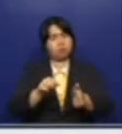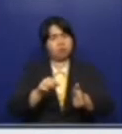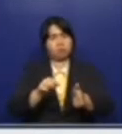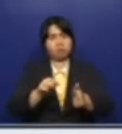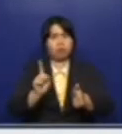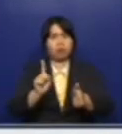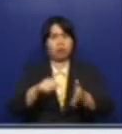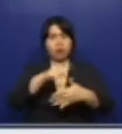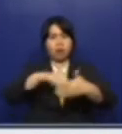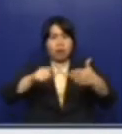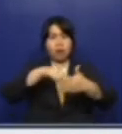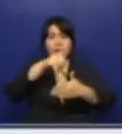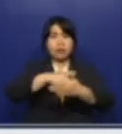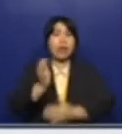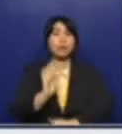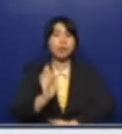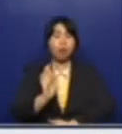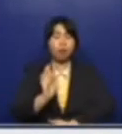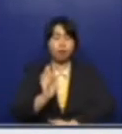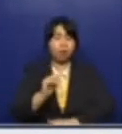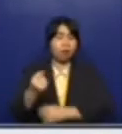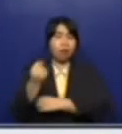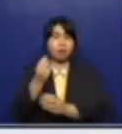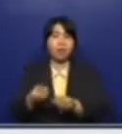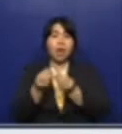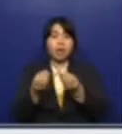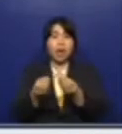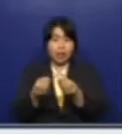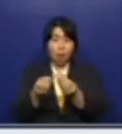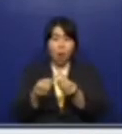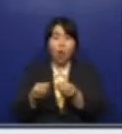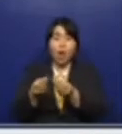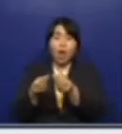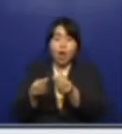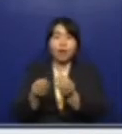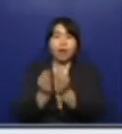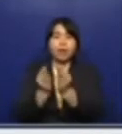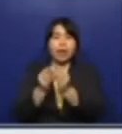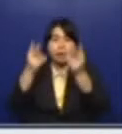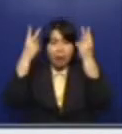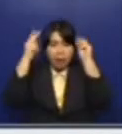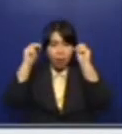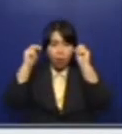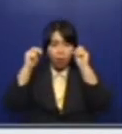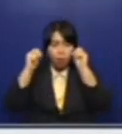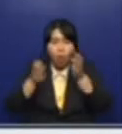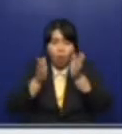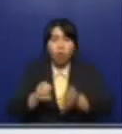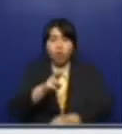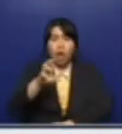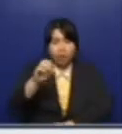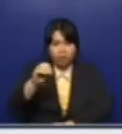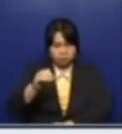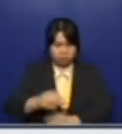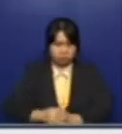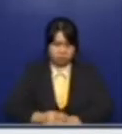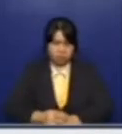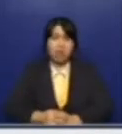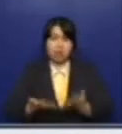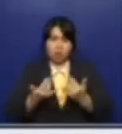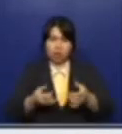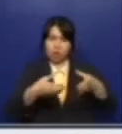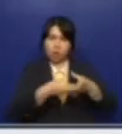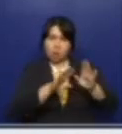ไม่ต้องเลือกตั้งแต่ให้อำนาจสูงสุดในการเลือกนายกถ้าทางนิสิตนักศึกษาเนี่ย